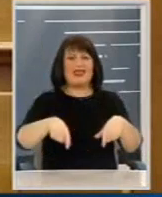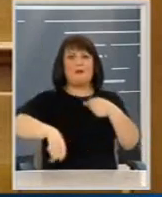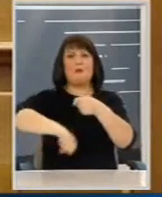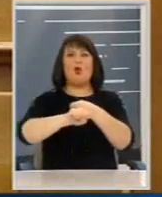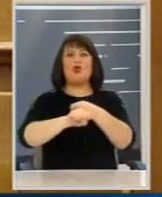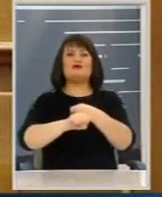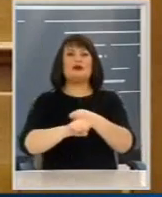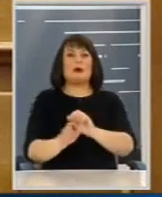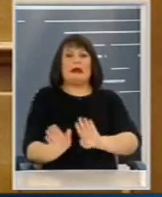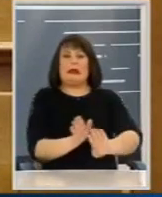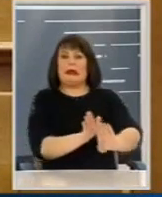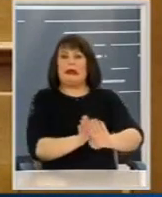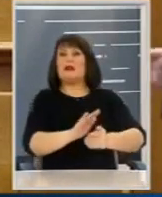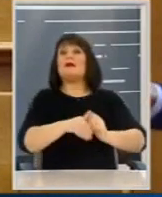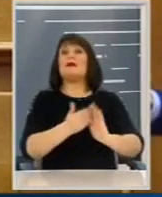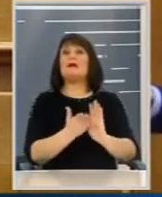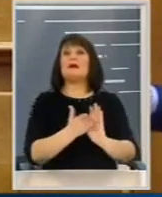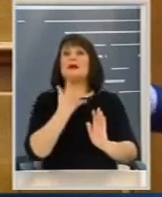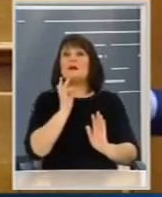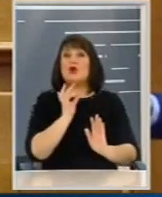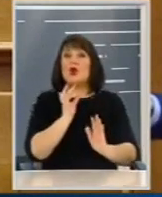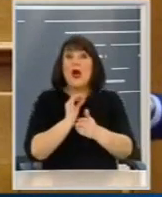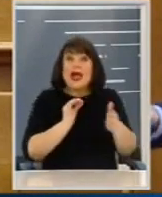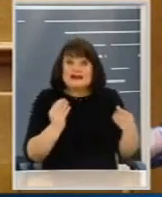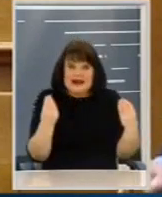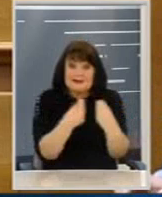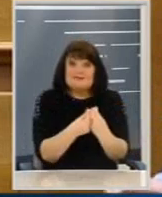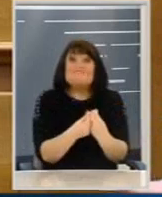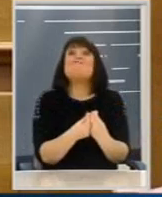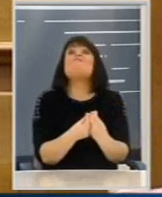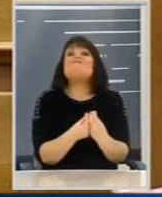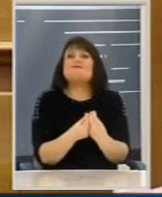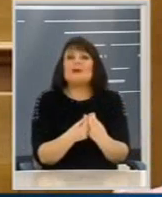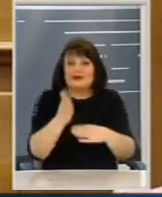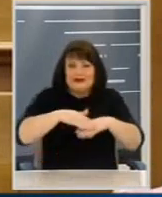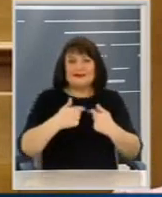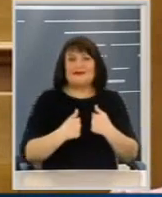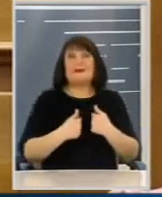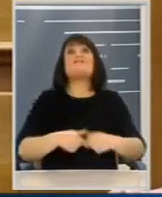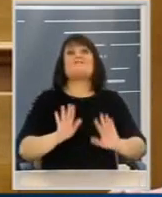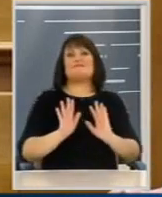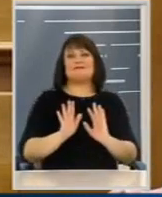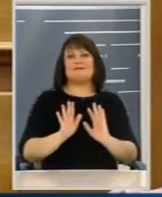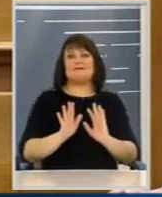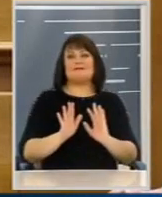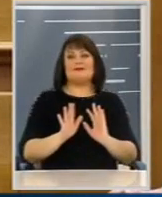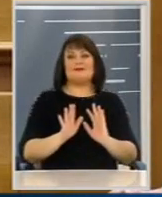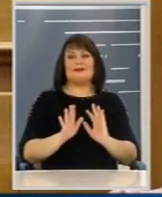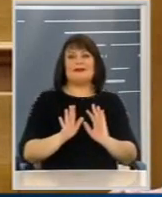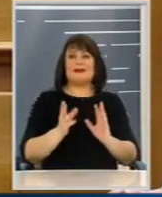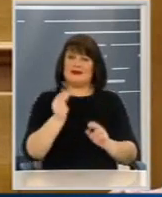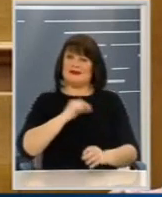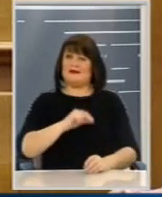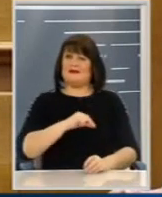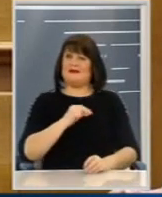ακουμπάτε, δεν σας ενδιαφέρει, γιατί δεν κολλάει αριστερά εκεί. Και επίσης γιατί εκεί παίζονται και μεγάλα